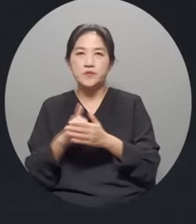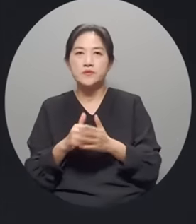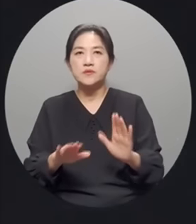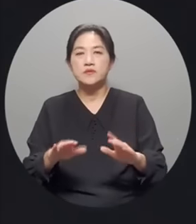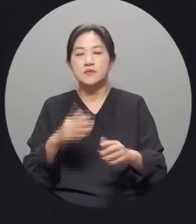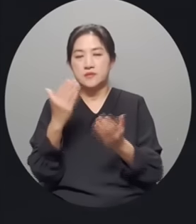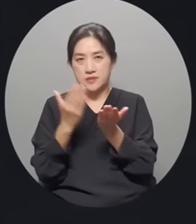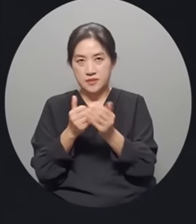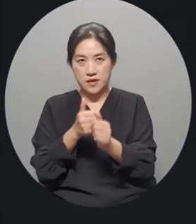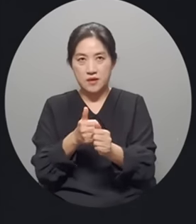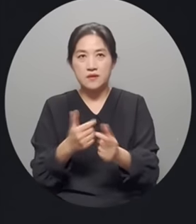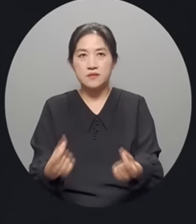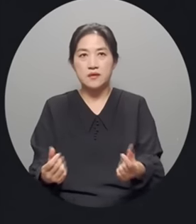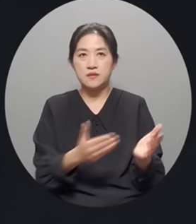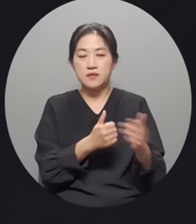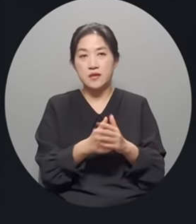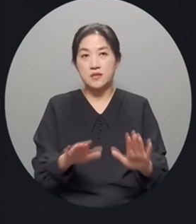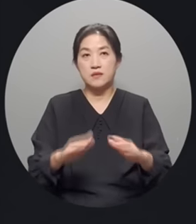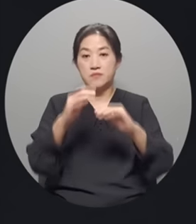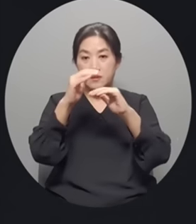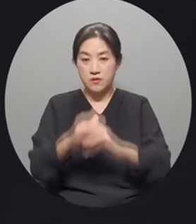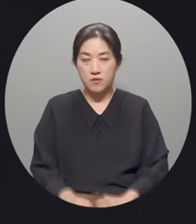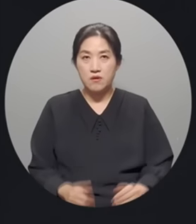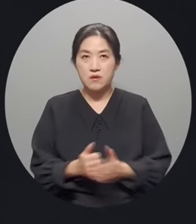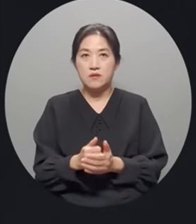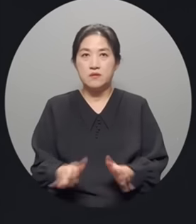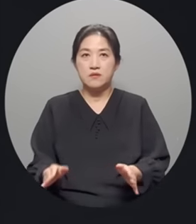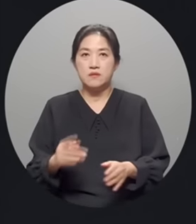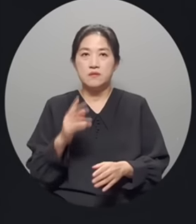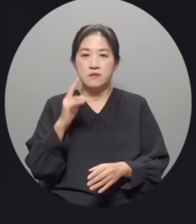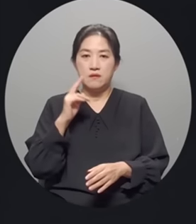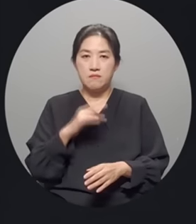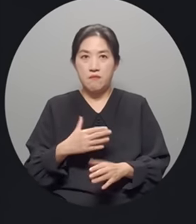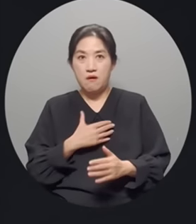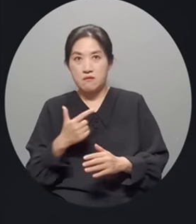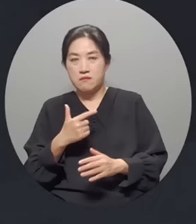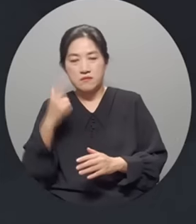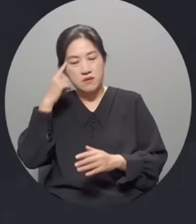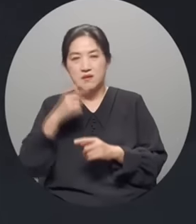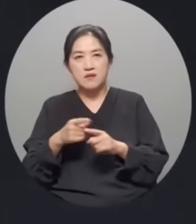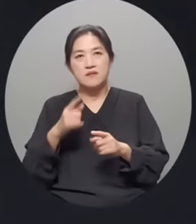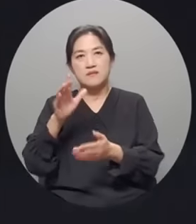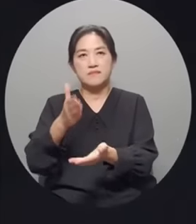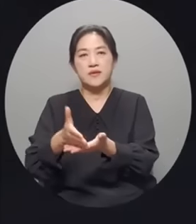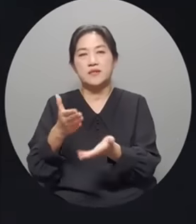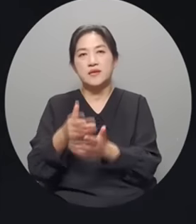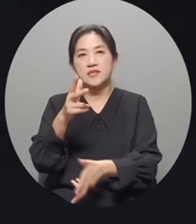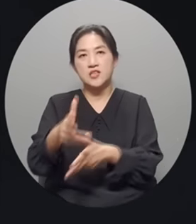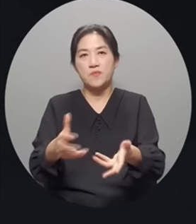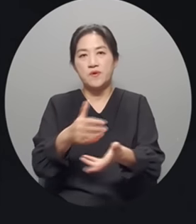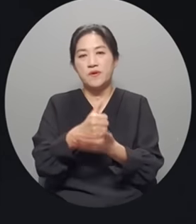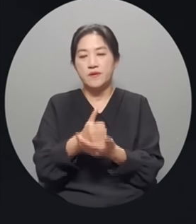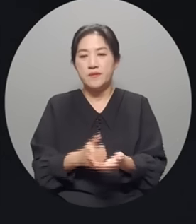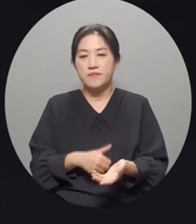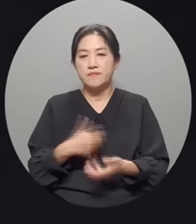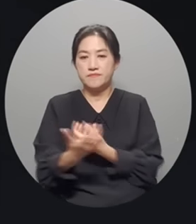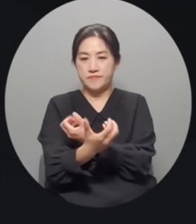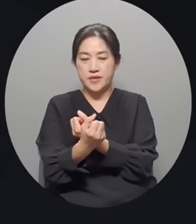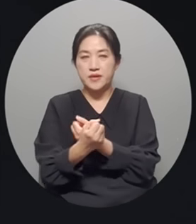다만 반독점 당국은 이번 조치가 과대평가되어서는 안 된다고 강조했습니다. 사업을 발주한 체코